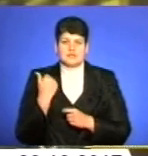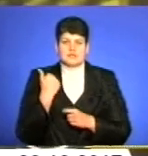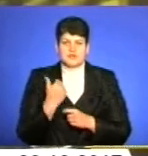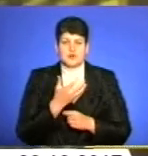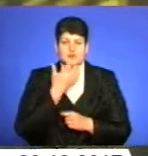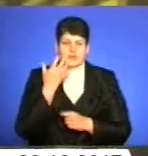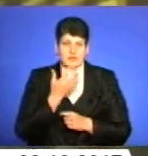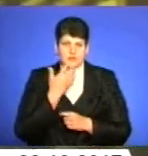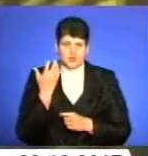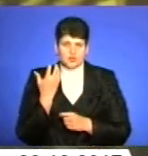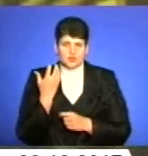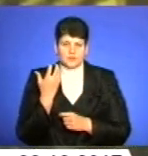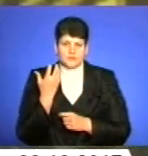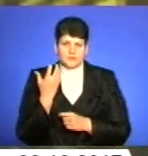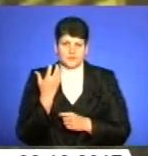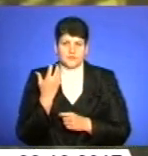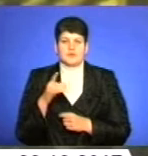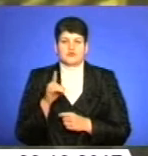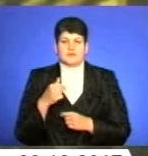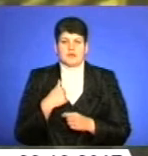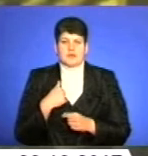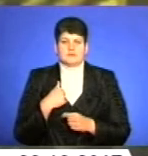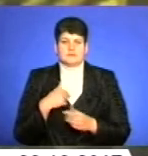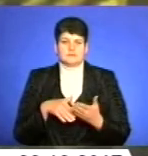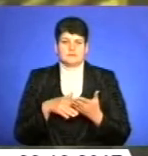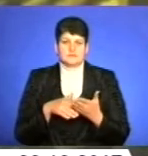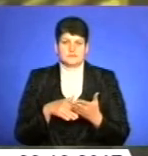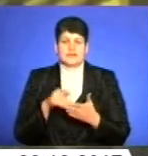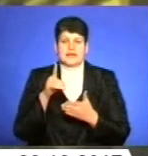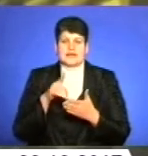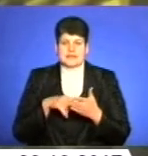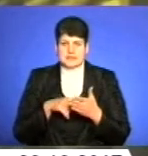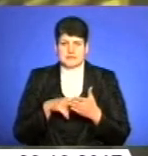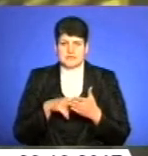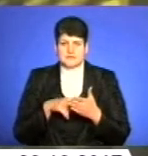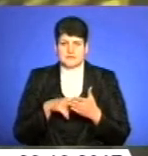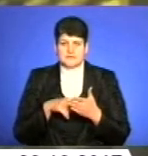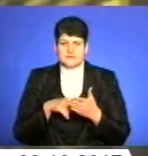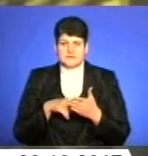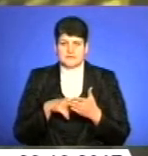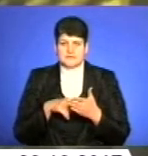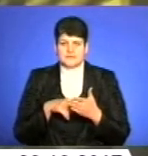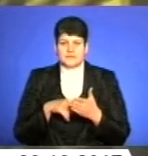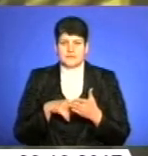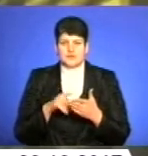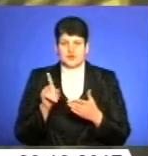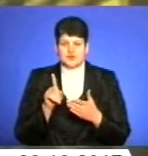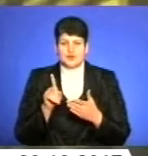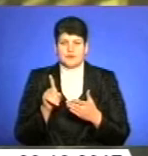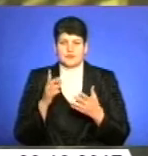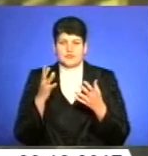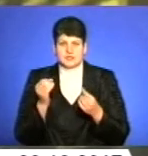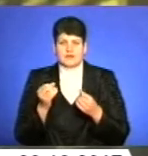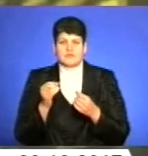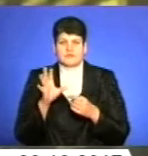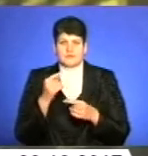теплоту, що ви нас не забуваєте. Надіємося, що в тривалому часі ми всі